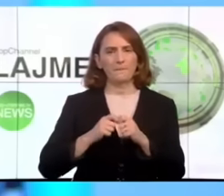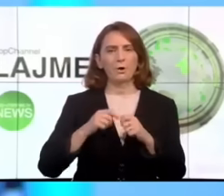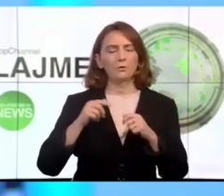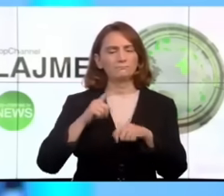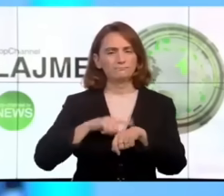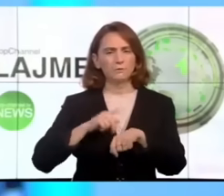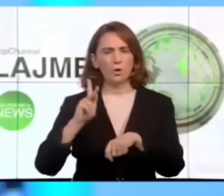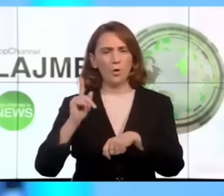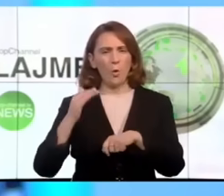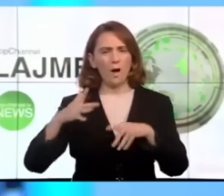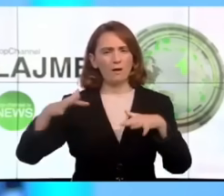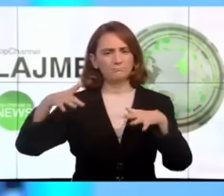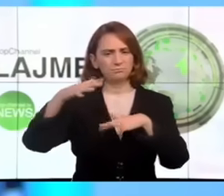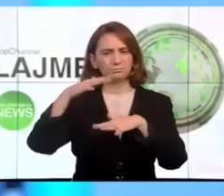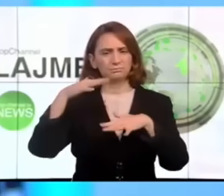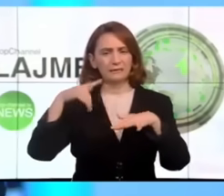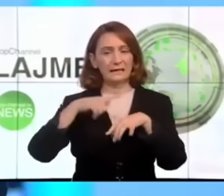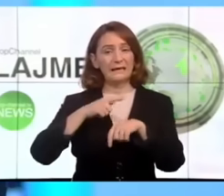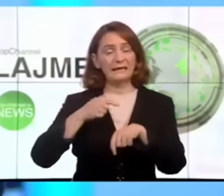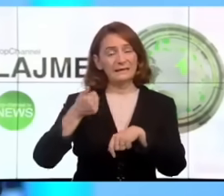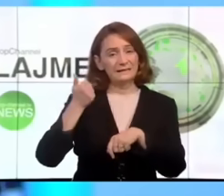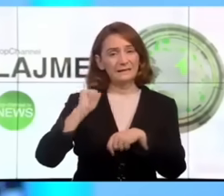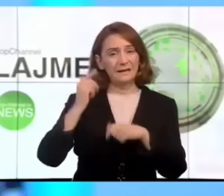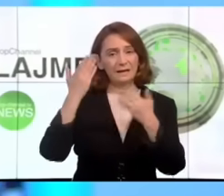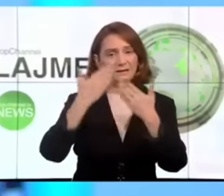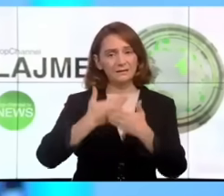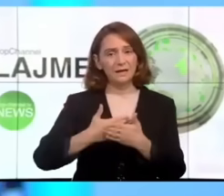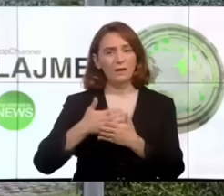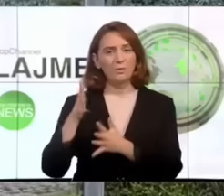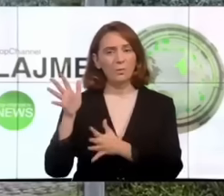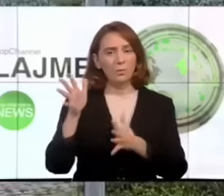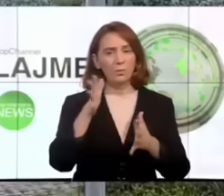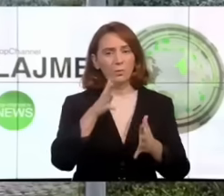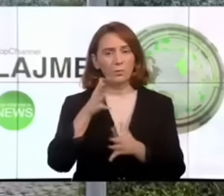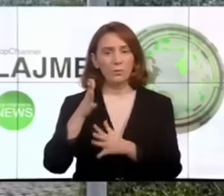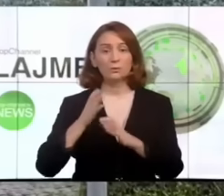shaktuar dëme dhe duke shkullur edhe pemët.